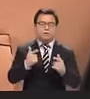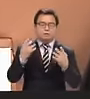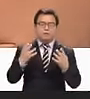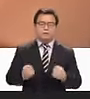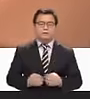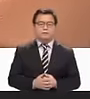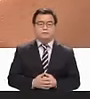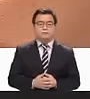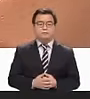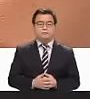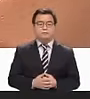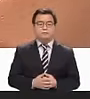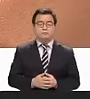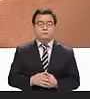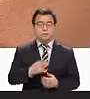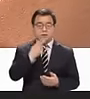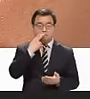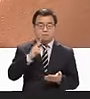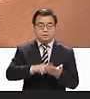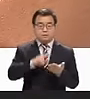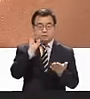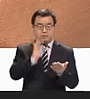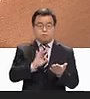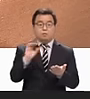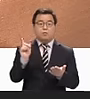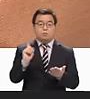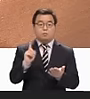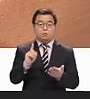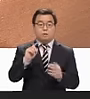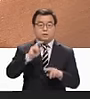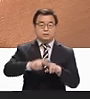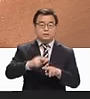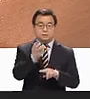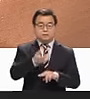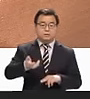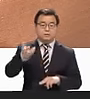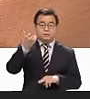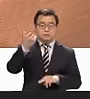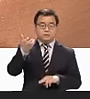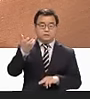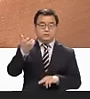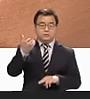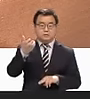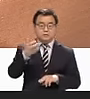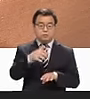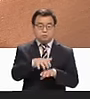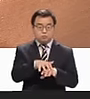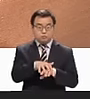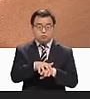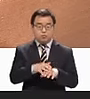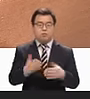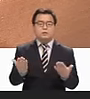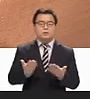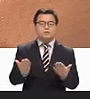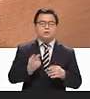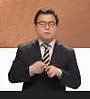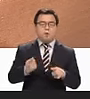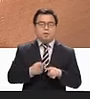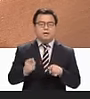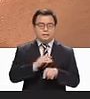투수에 의하면 승진 구조, 다시 말해서 금평을 잘 받기